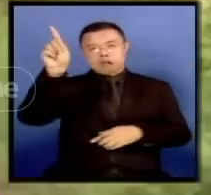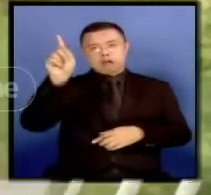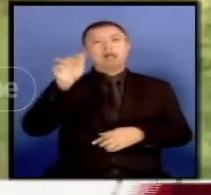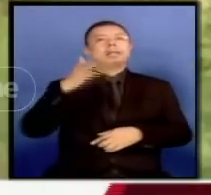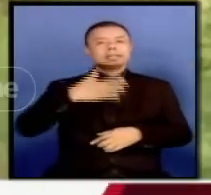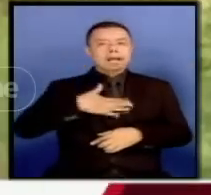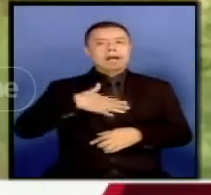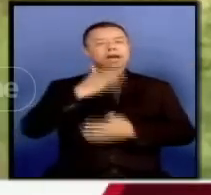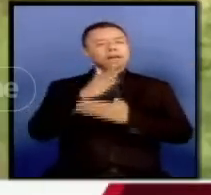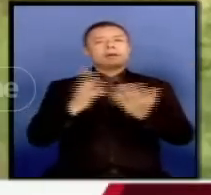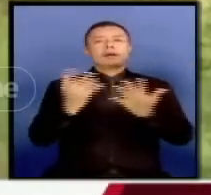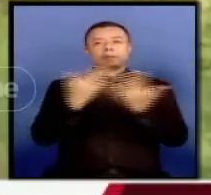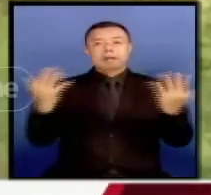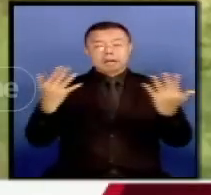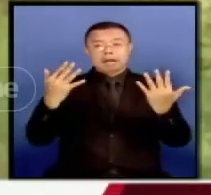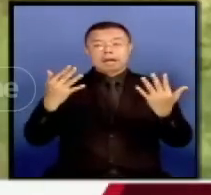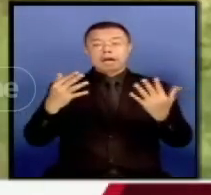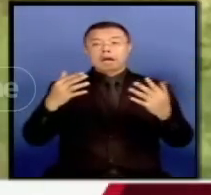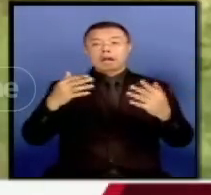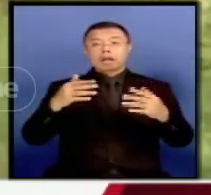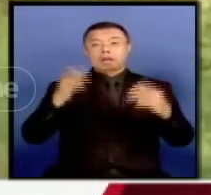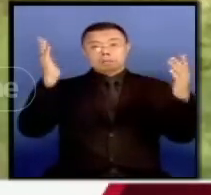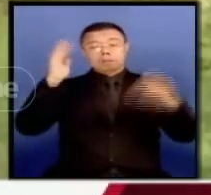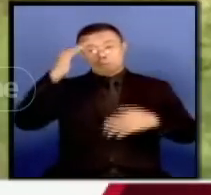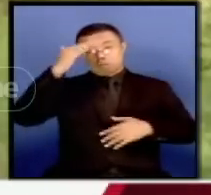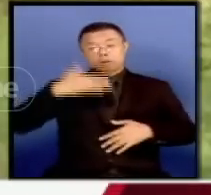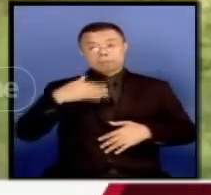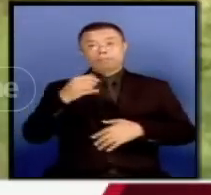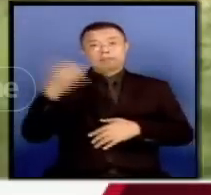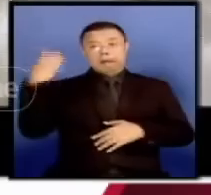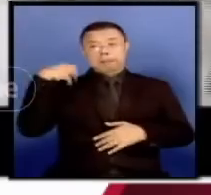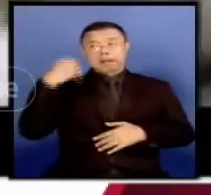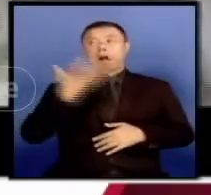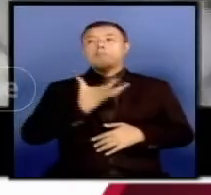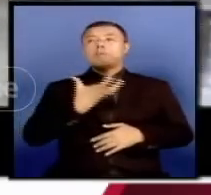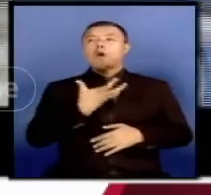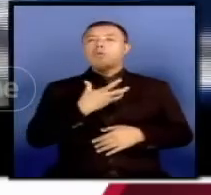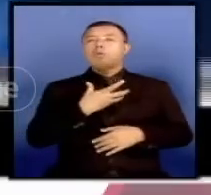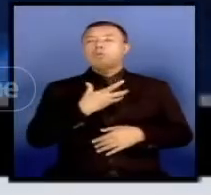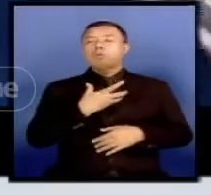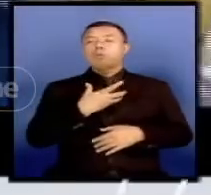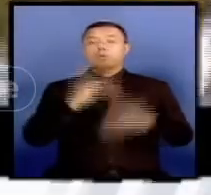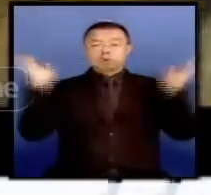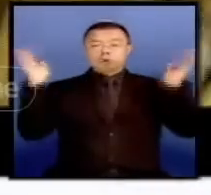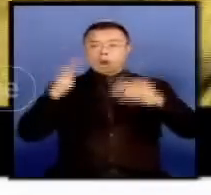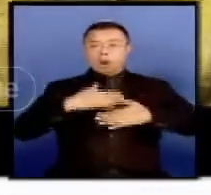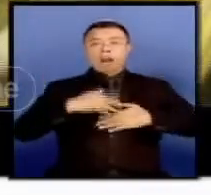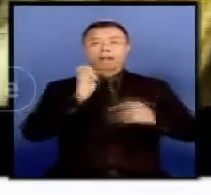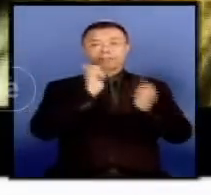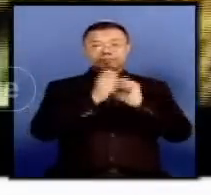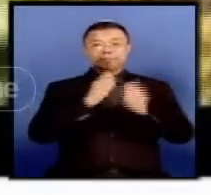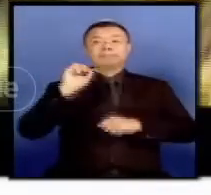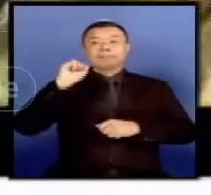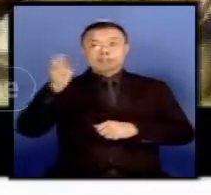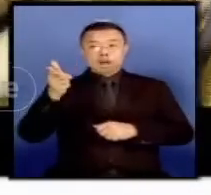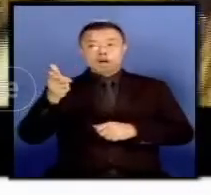sebagian besar, hampir seluruh masyarakat Muslim di Amerika ini akan melaksanakan ibadah sholat Idul Fitri